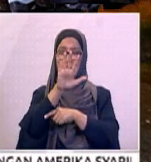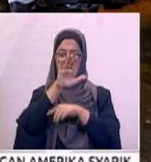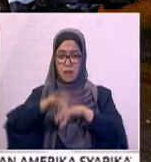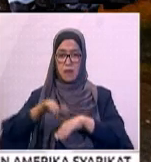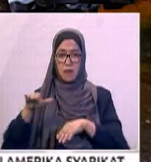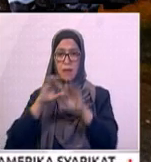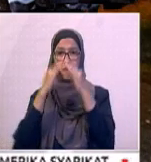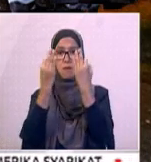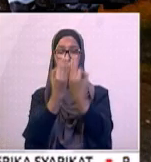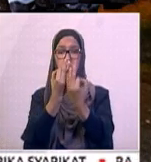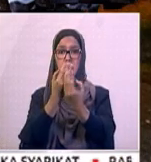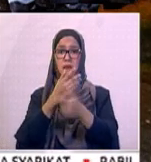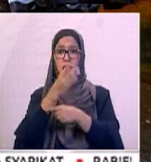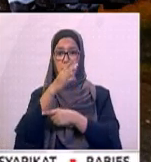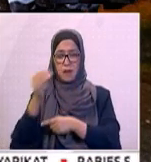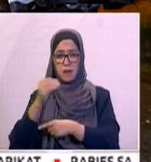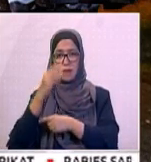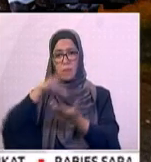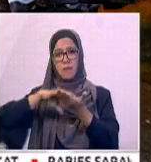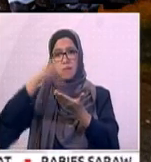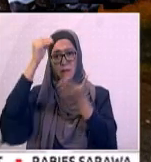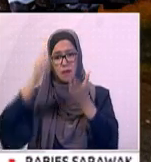berkenaan.